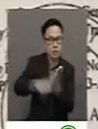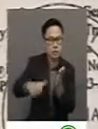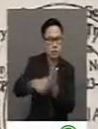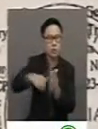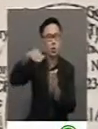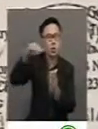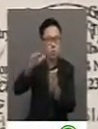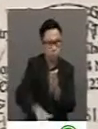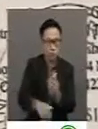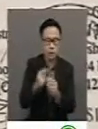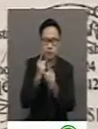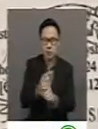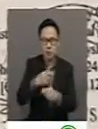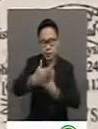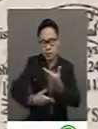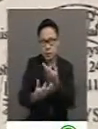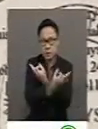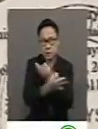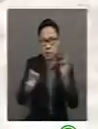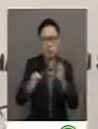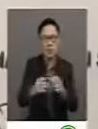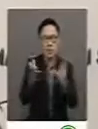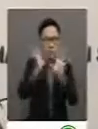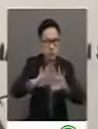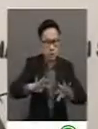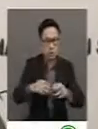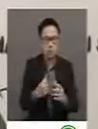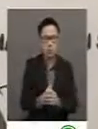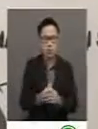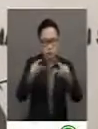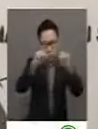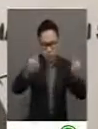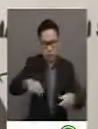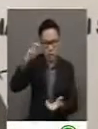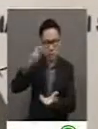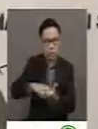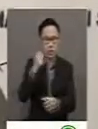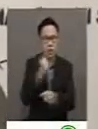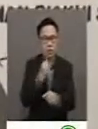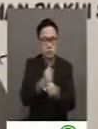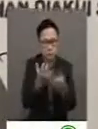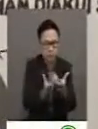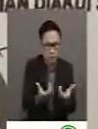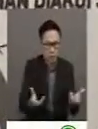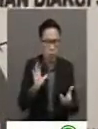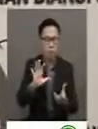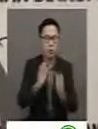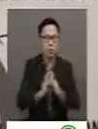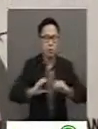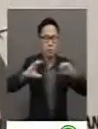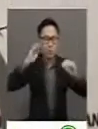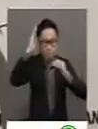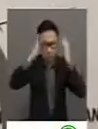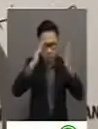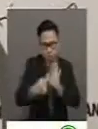ข้าตามข้อตกลงเขตการค้าเสรีอาเซียนโดยยกหนังสือรับรองถิ่นกำเนิดสินค้าของทางการมาเลเ